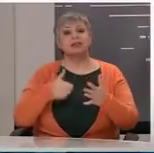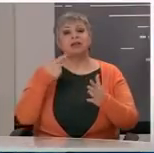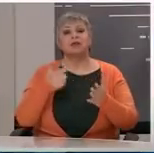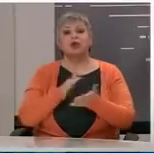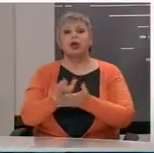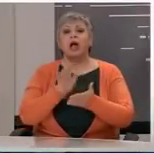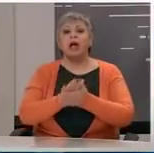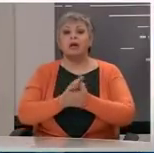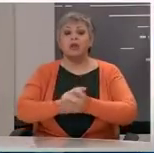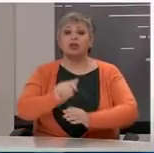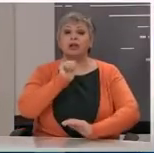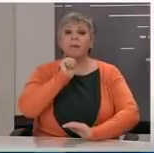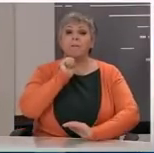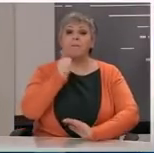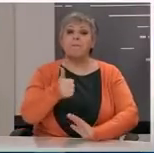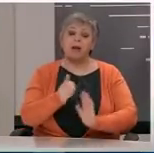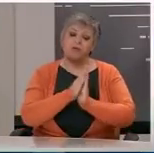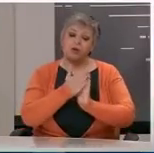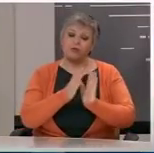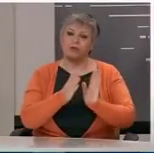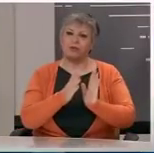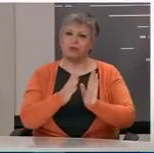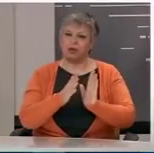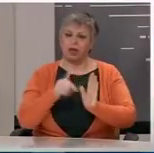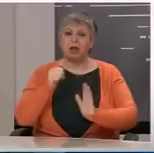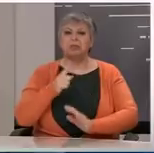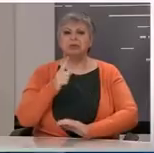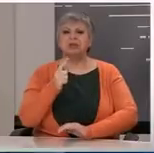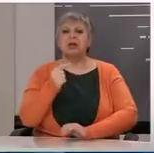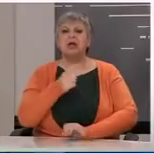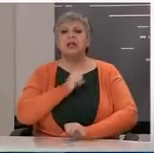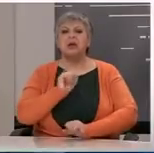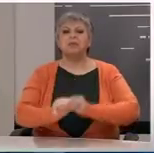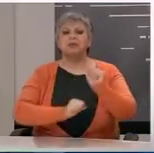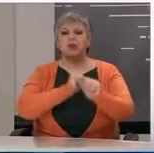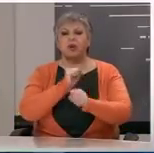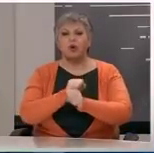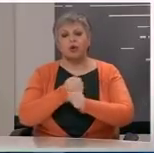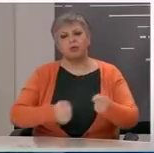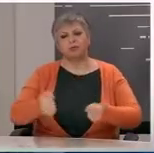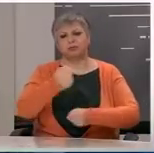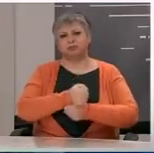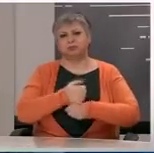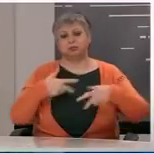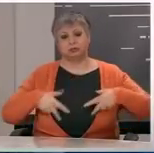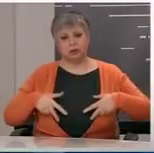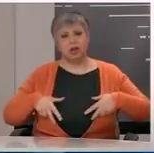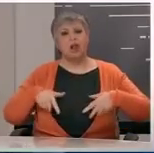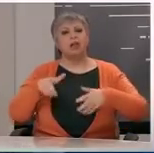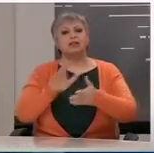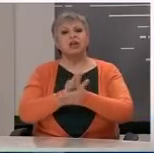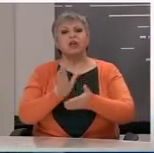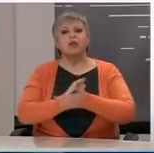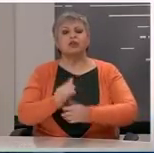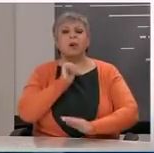Δεν προλάβαμε να κυβερνήσουμε 1,5 χρόνο κάτω από αυτές τις συνθήκες και εκδώσατε την περίφημη μαύρη βίβλο. Ξέρετε τι